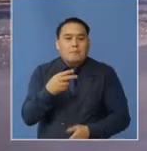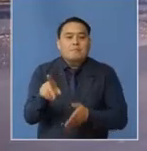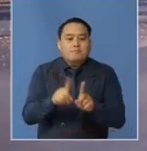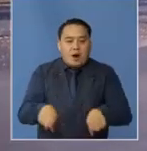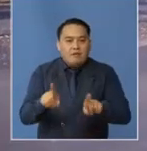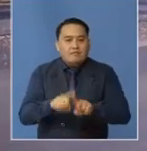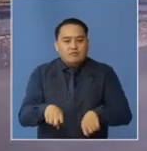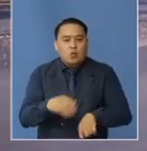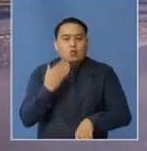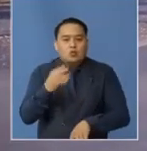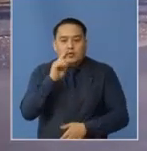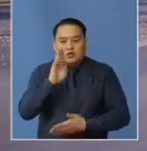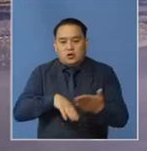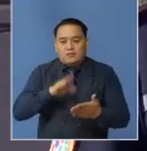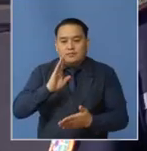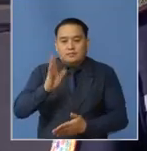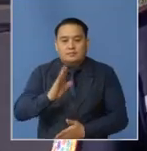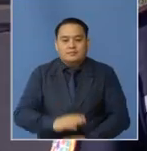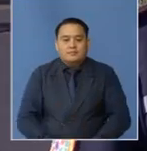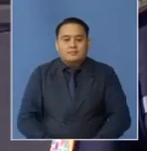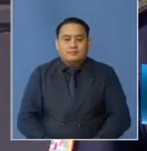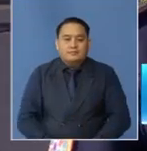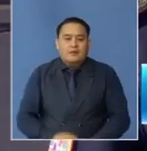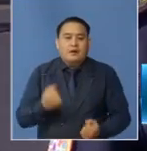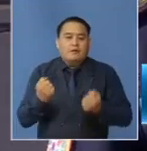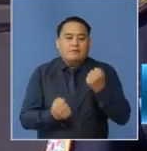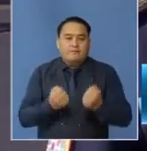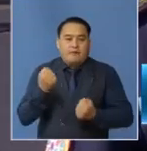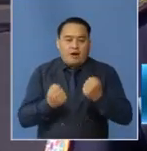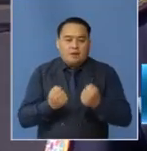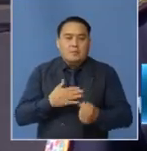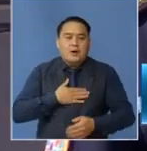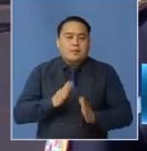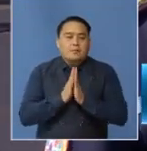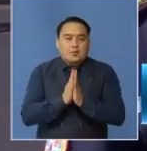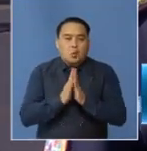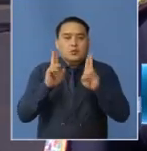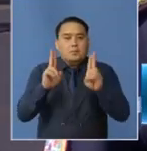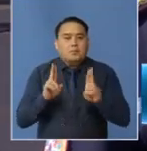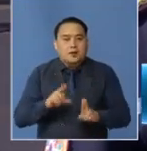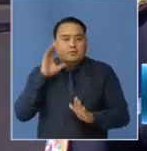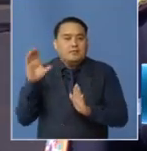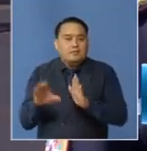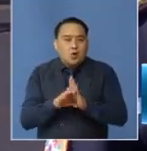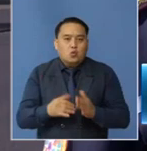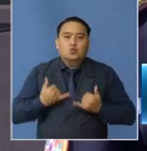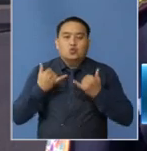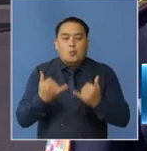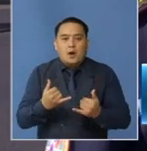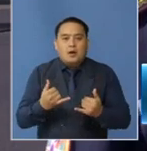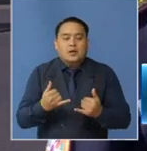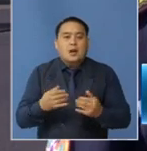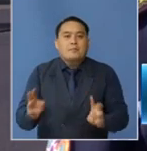раз церемониться с ними никто не будет. Водителям автотранспортных средств мы просим соблюдать правила дорожного движения и уступать